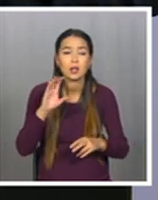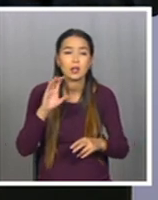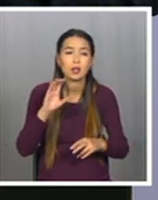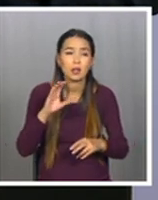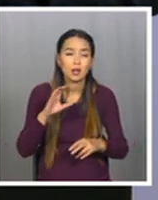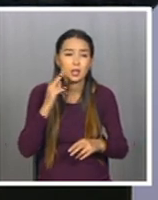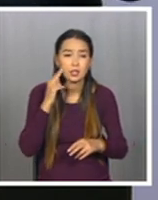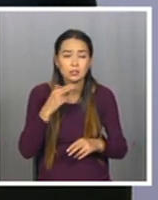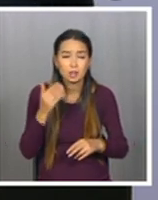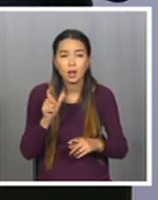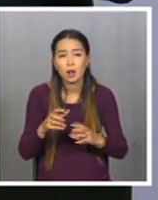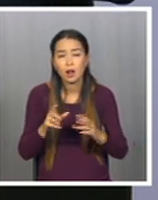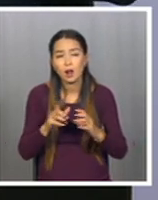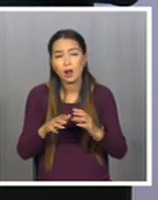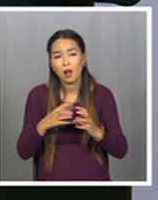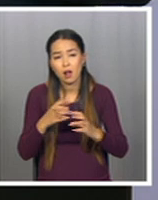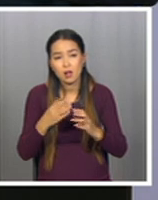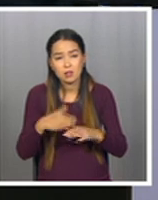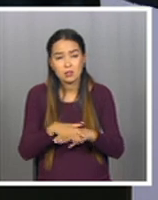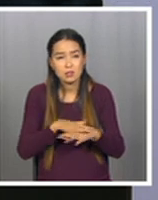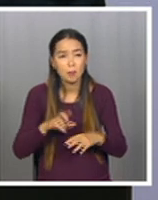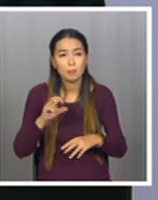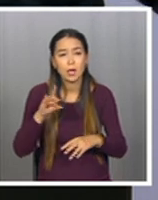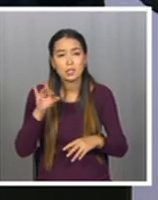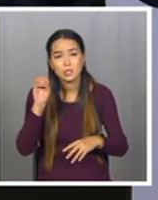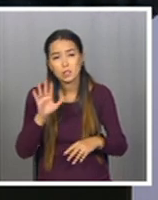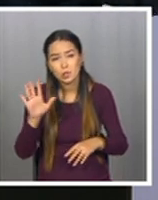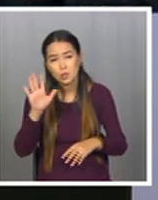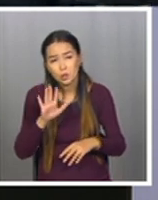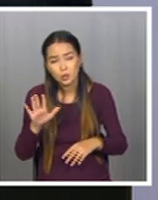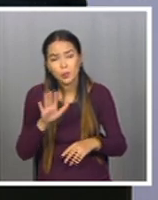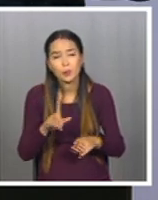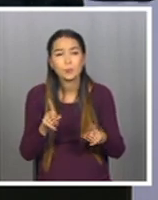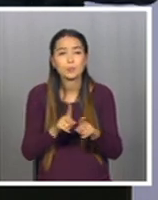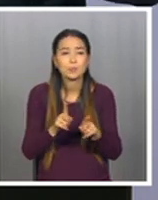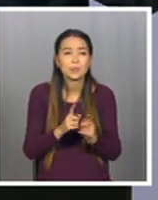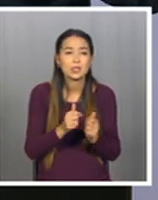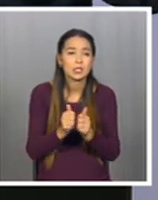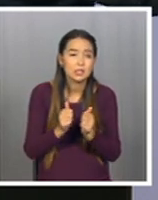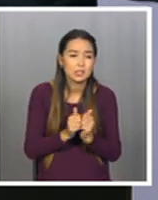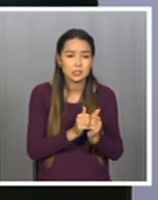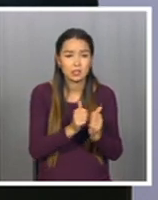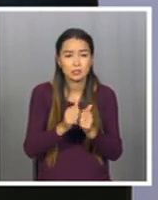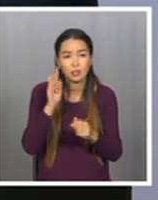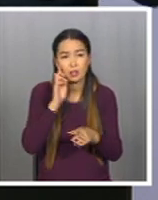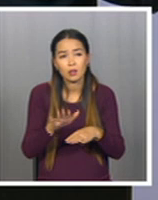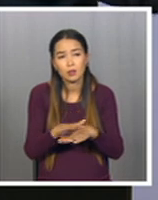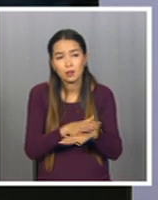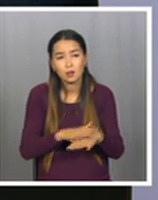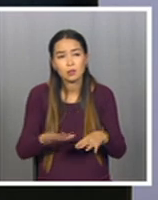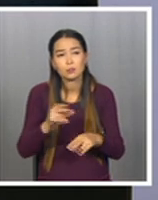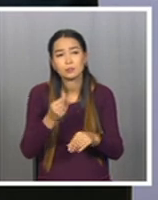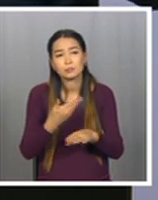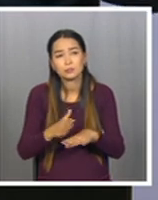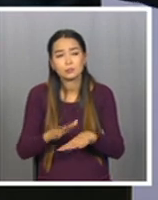мемлекетінде Батыс Еуропа мемлекеттерінен және көршілес орналасқан басқа да мемлекеттерден қаржыны тарту,